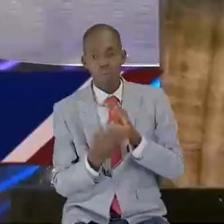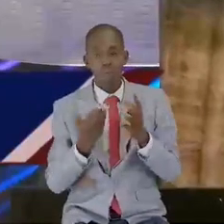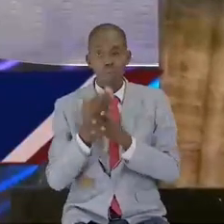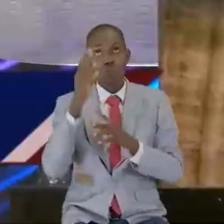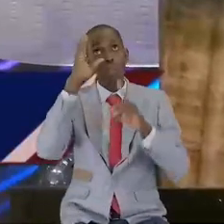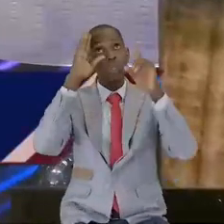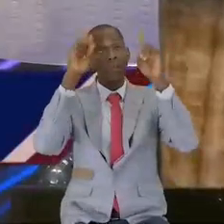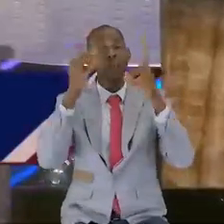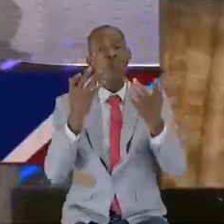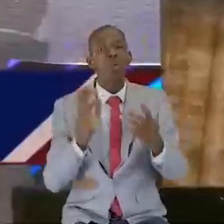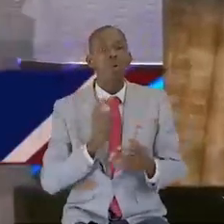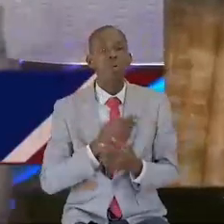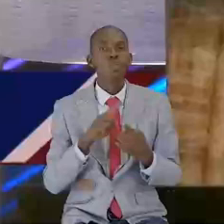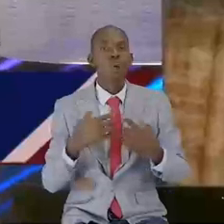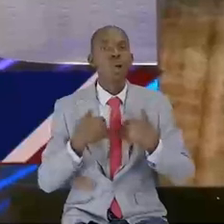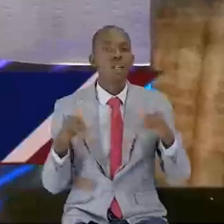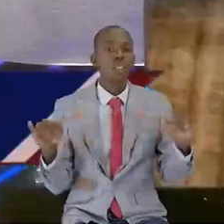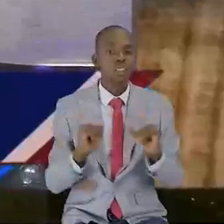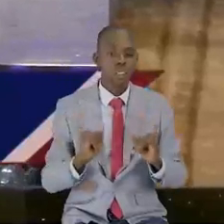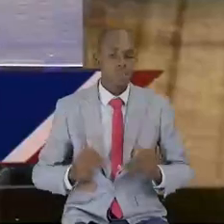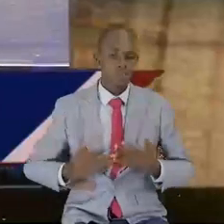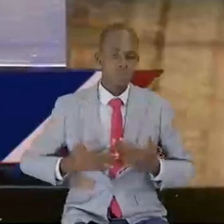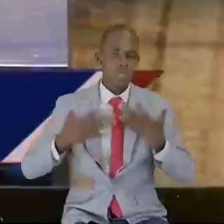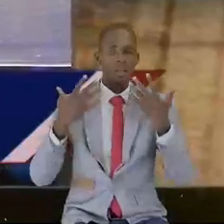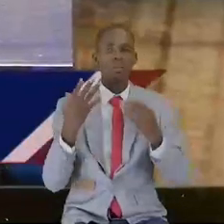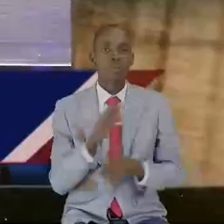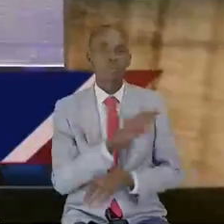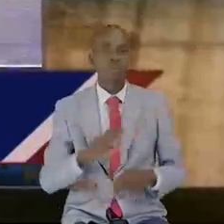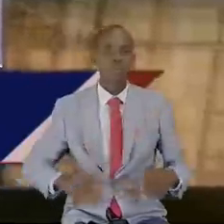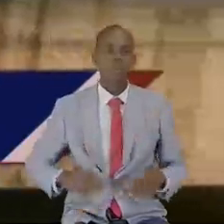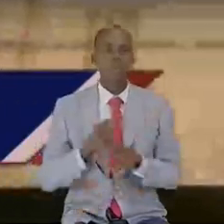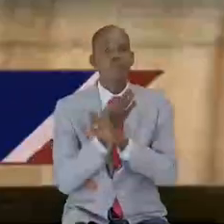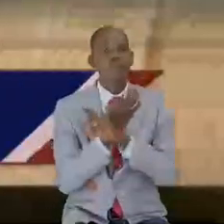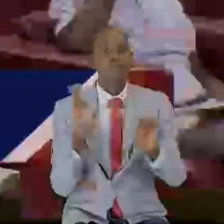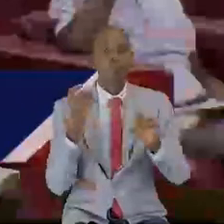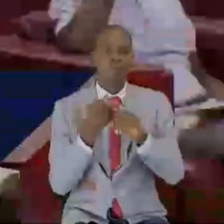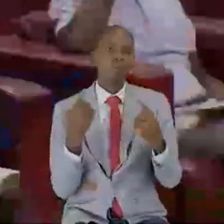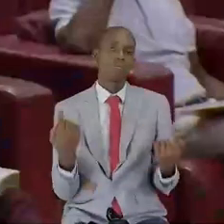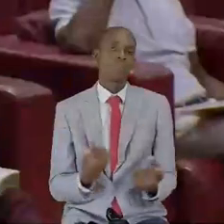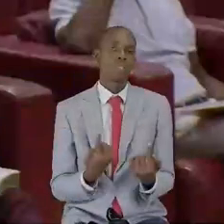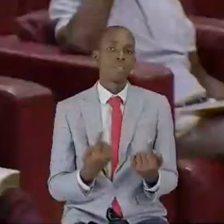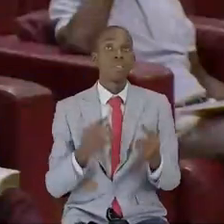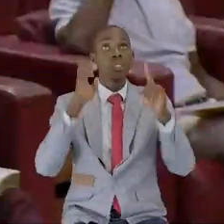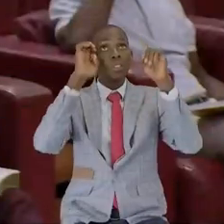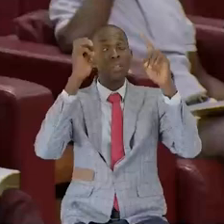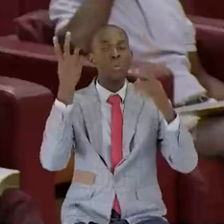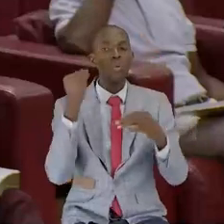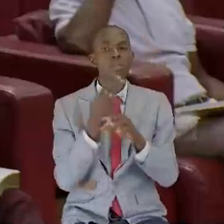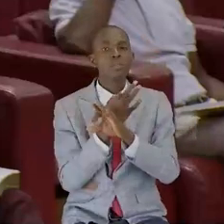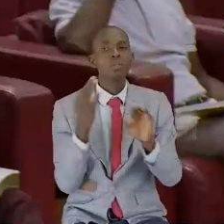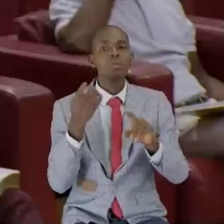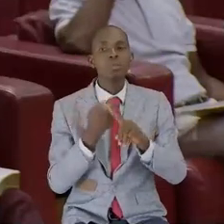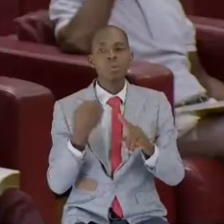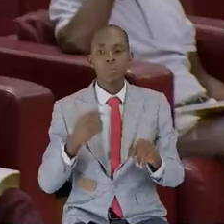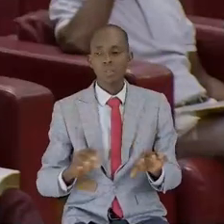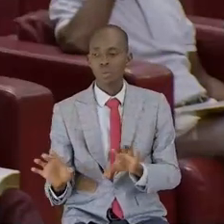avoir cette même vie de Christ, la liberté du péché. Il était donc affranchi des